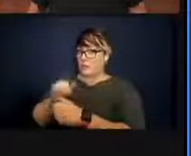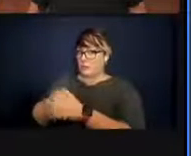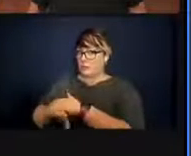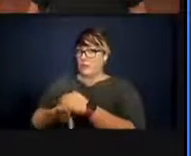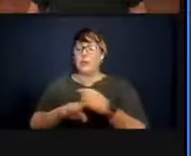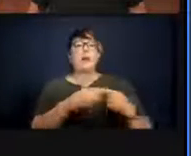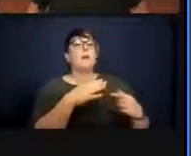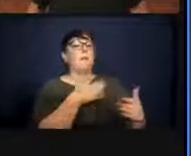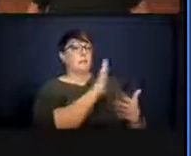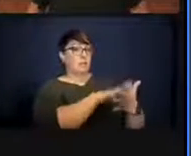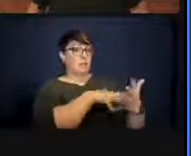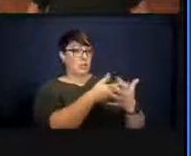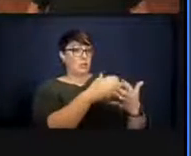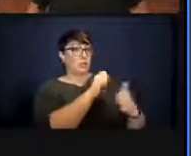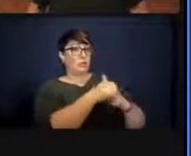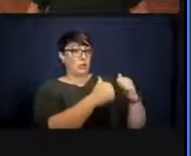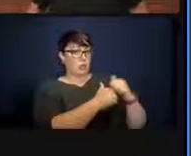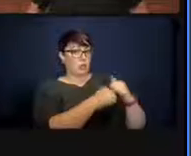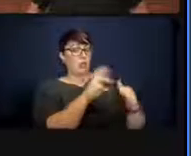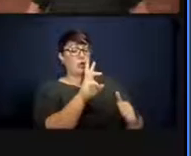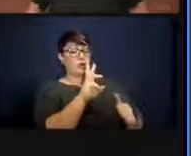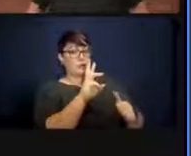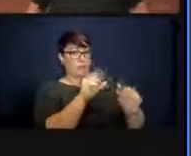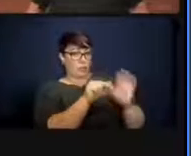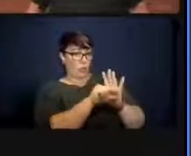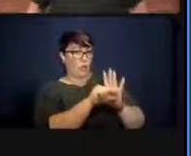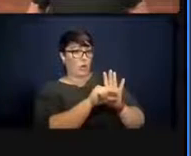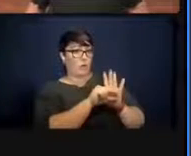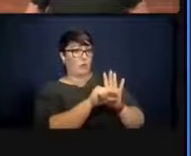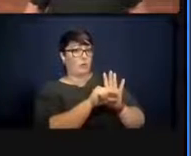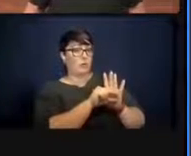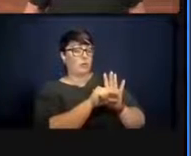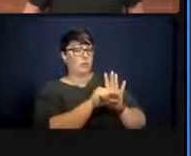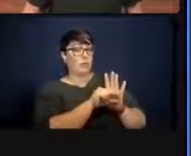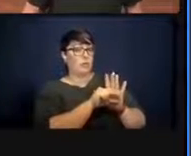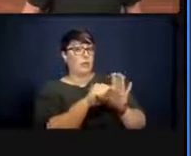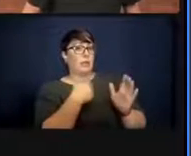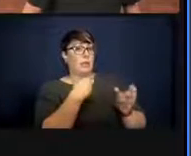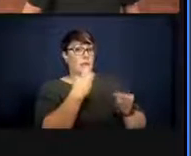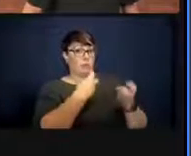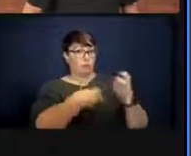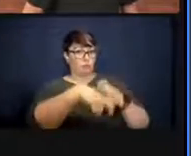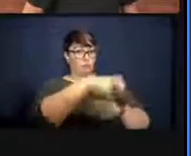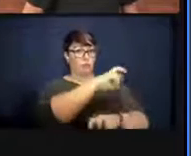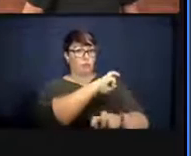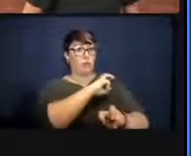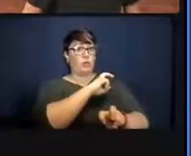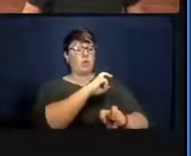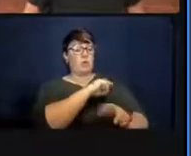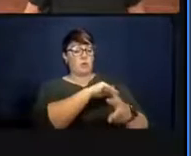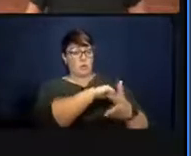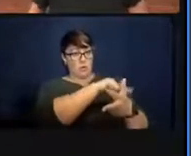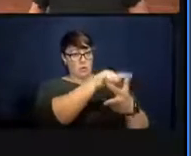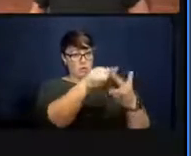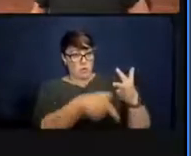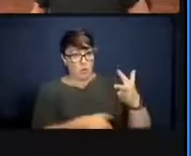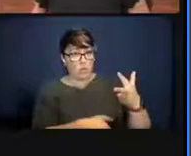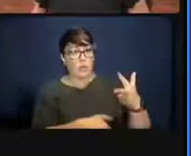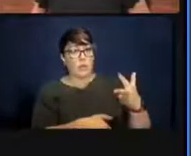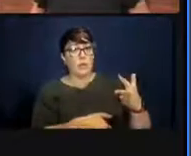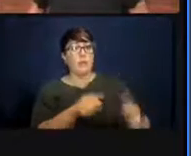نعم، في الصف السادس يحصلون على تناوب